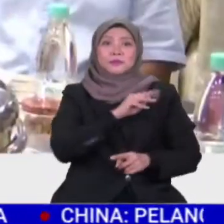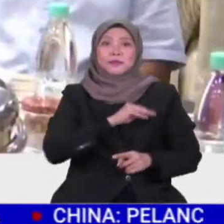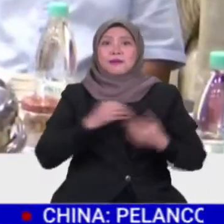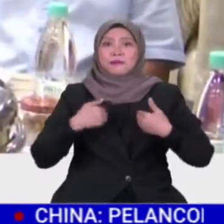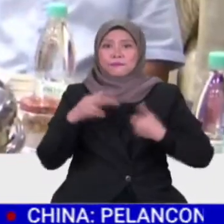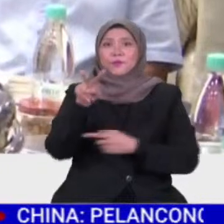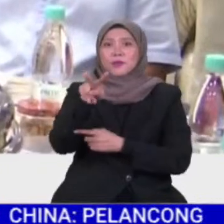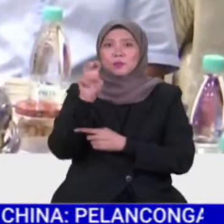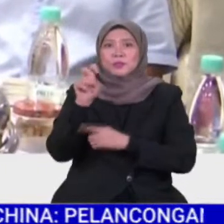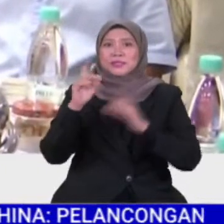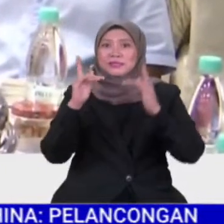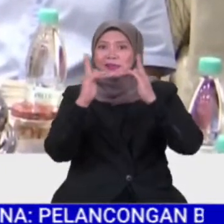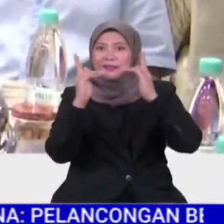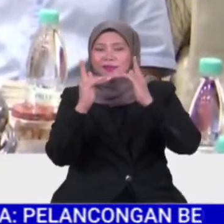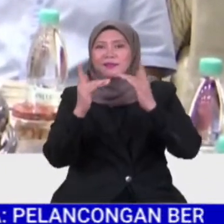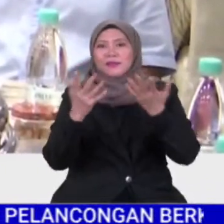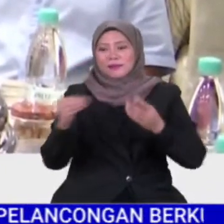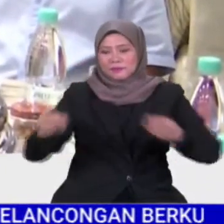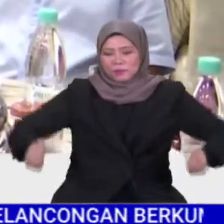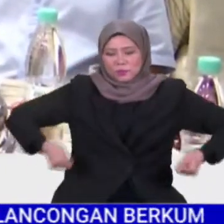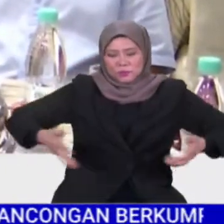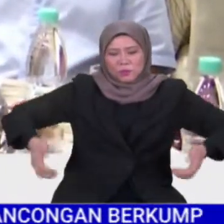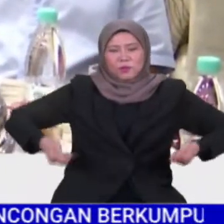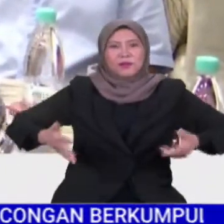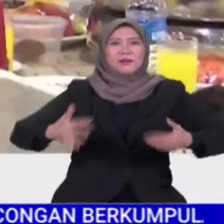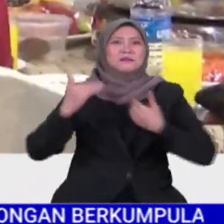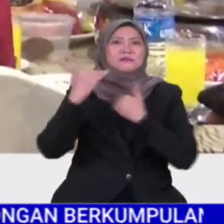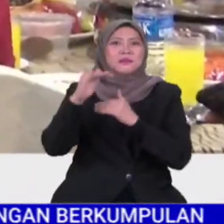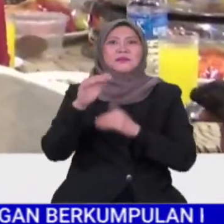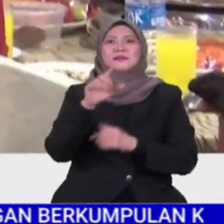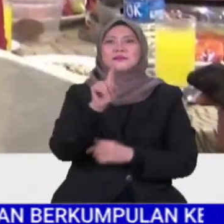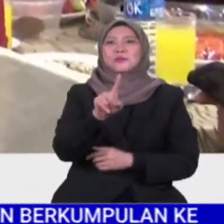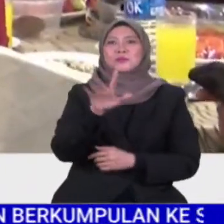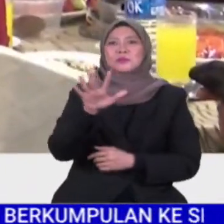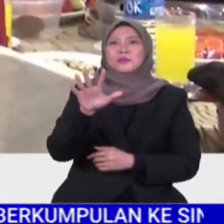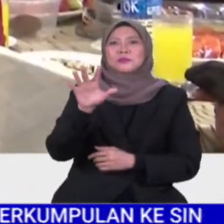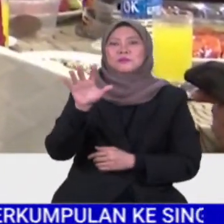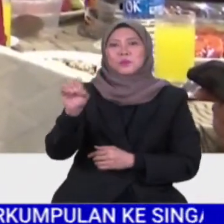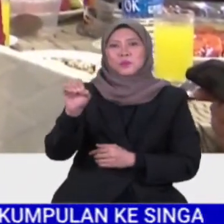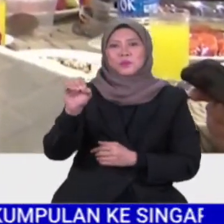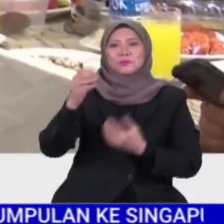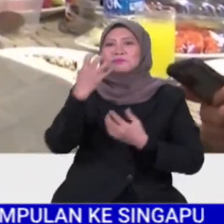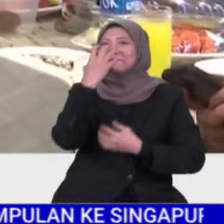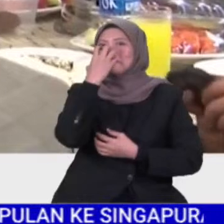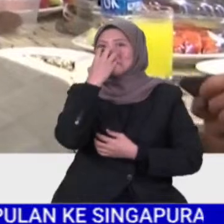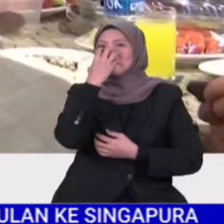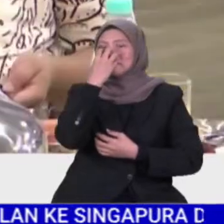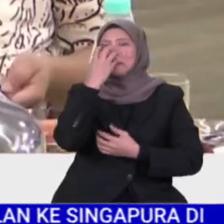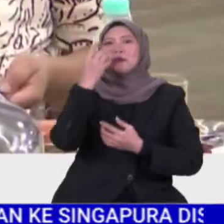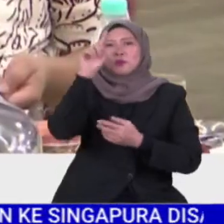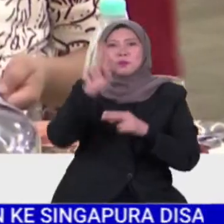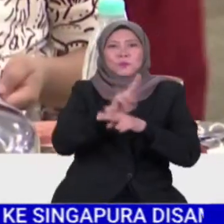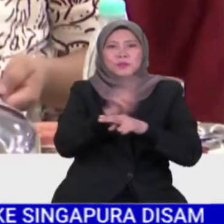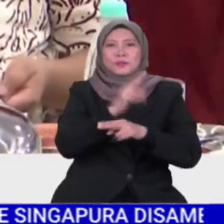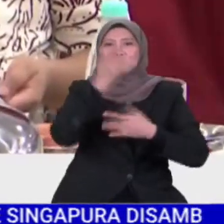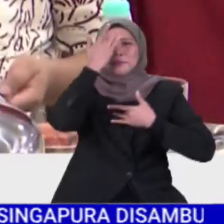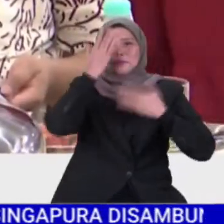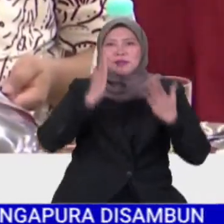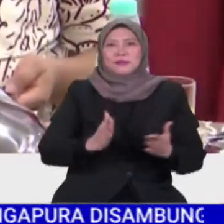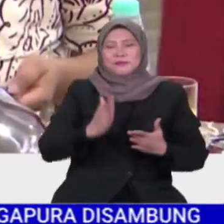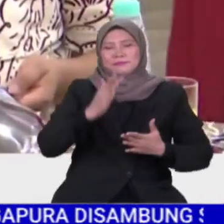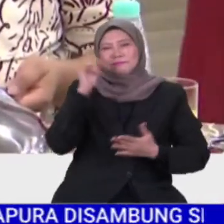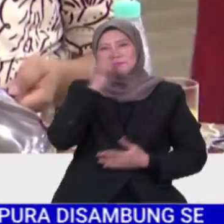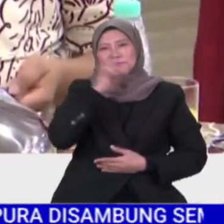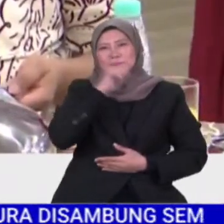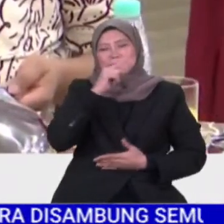200 katil boleh laras dan kerusi roda serta 150 tong oksigen untuk kegunaan pesakit kronik